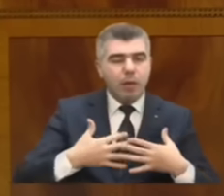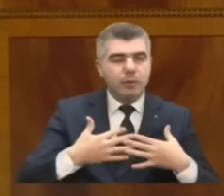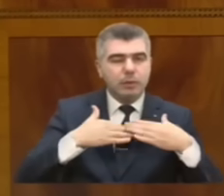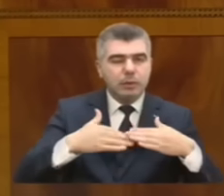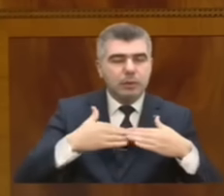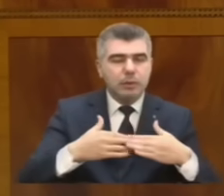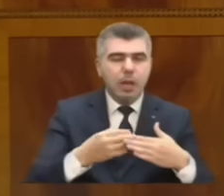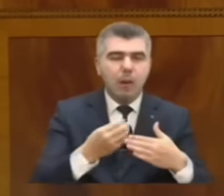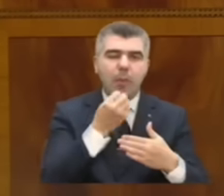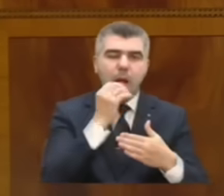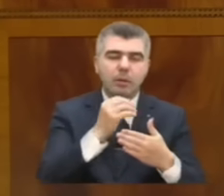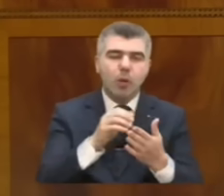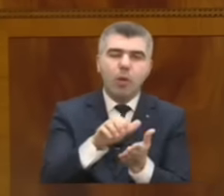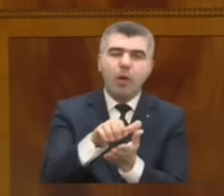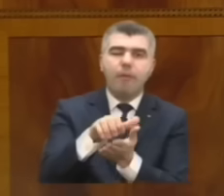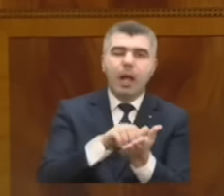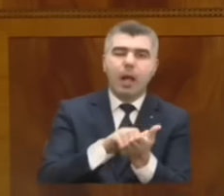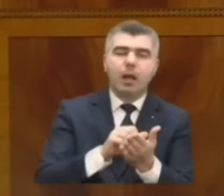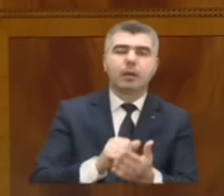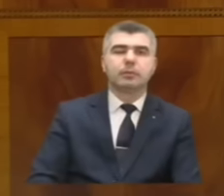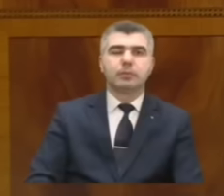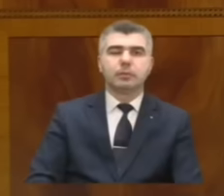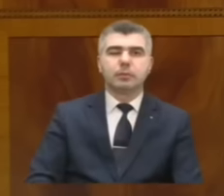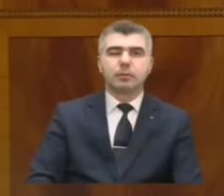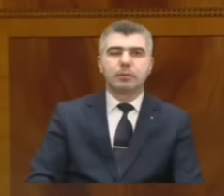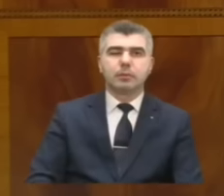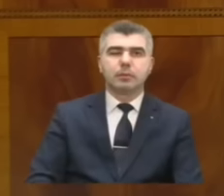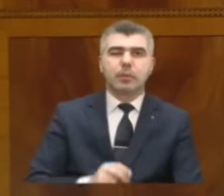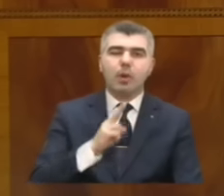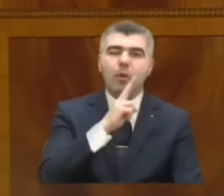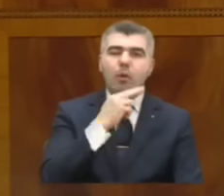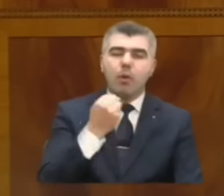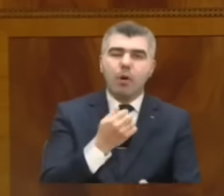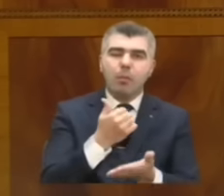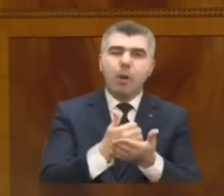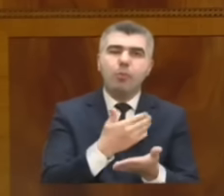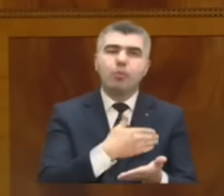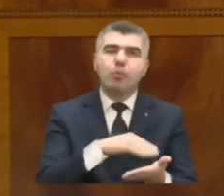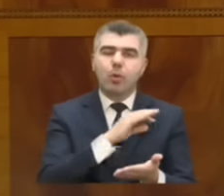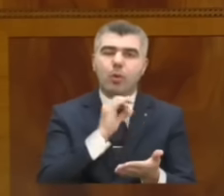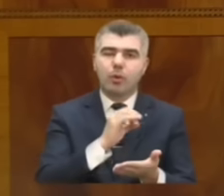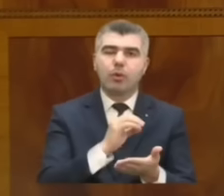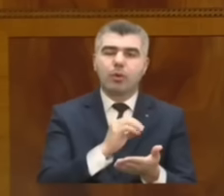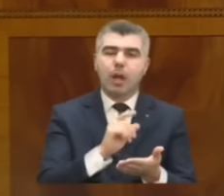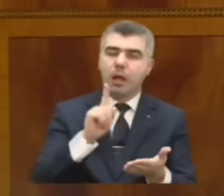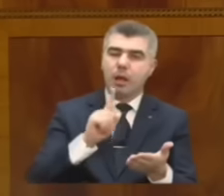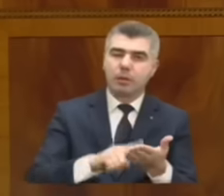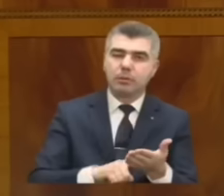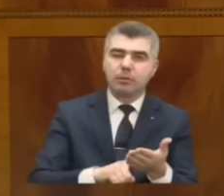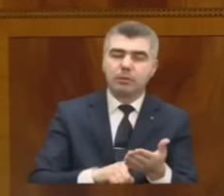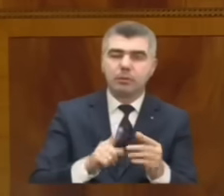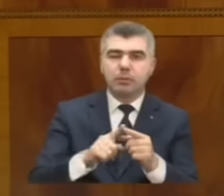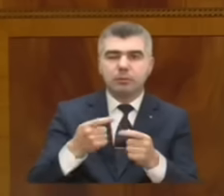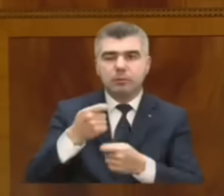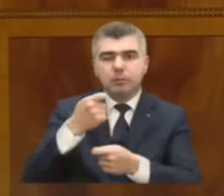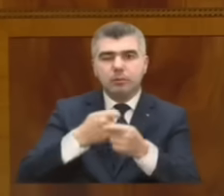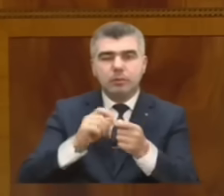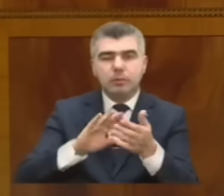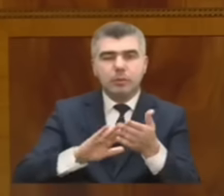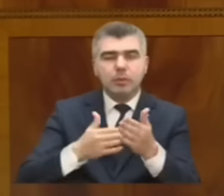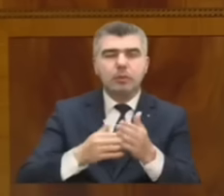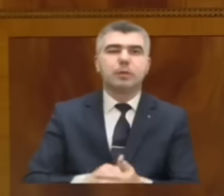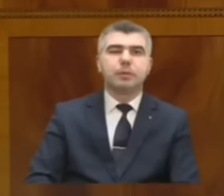الغذائية وقطاع الفلاحة. وتظل الحكومة مسؤولة عن ضرورة تأهيل المنتوج الوطني وتحسين تنافسيته على